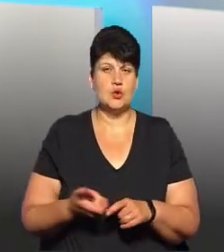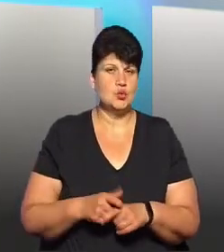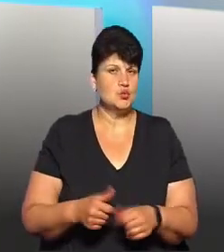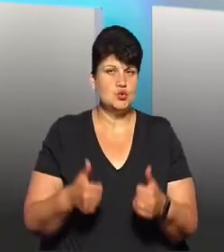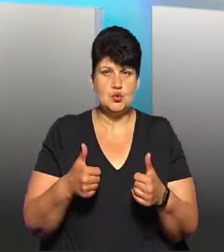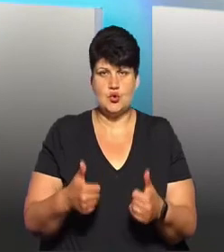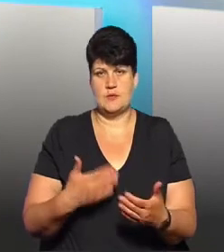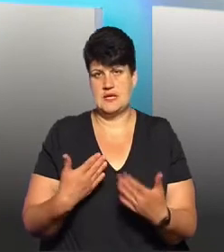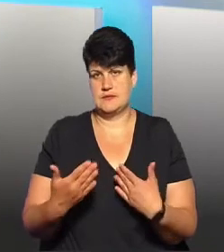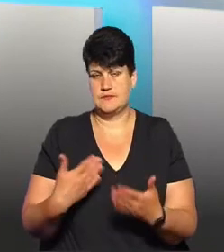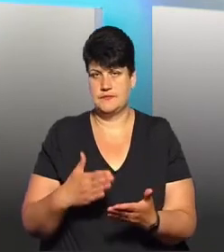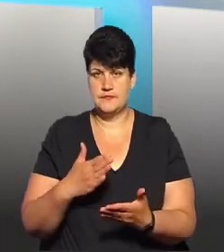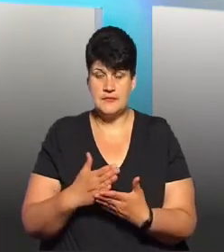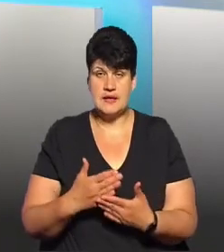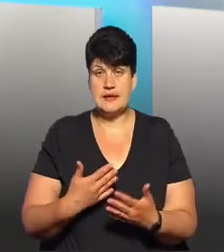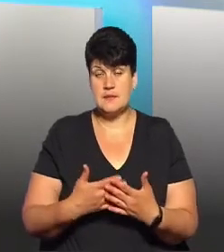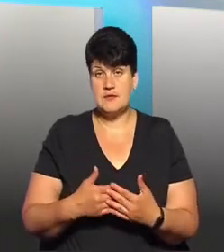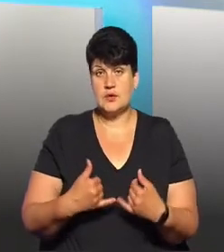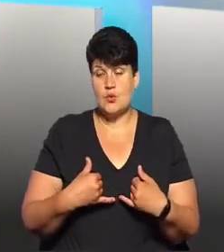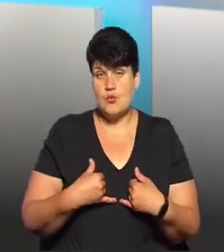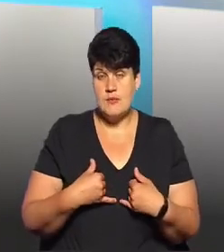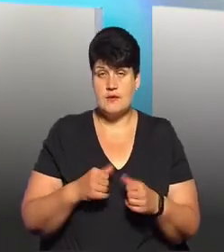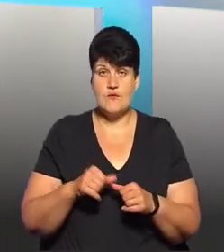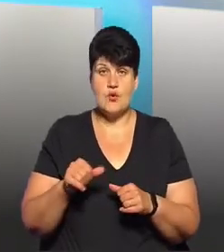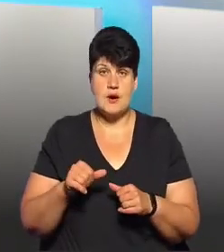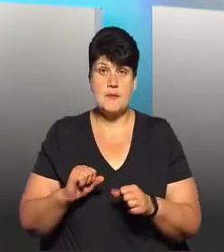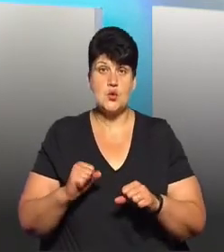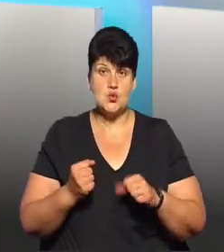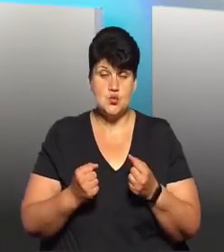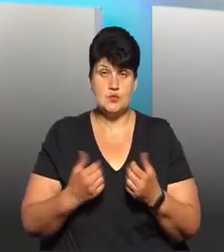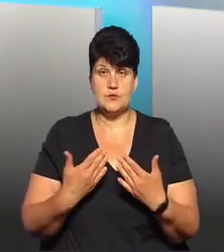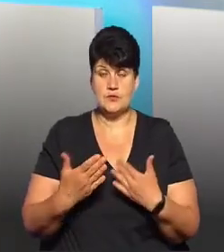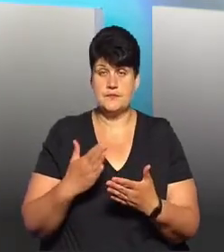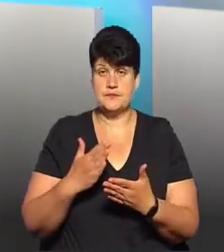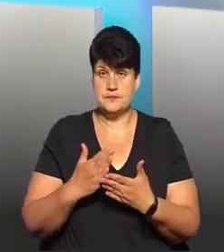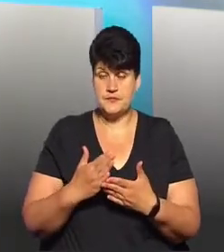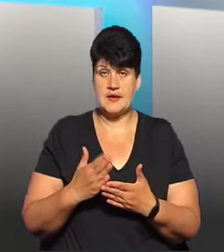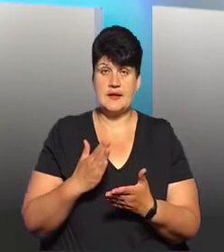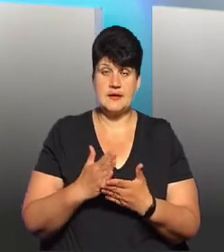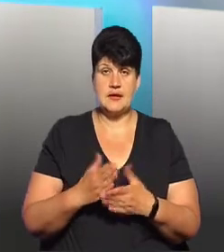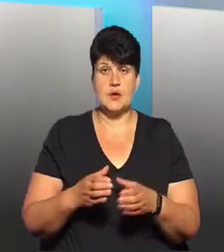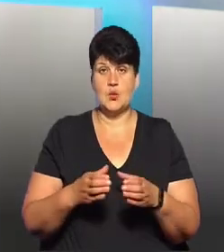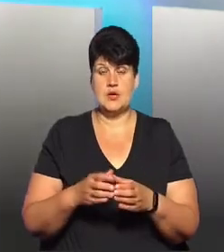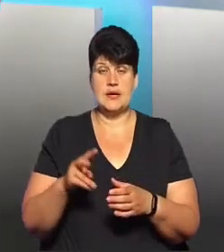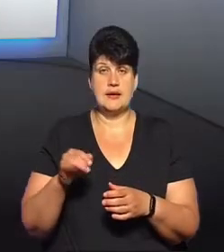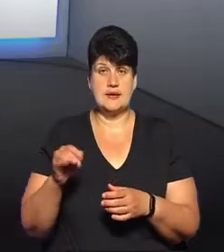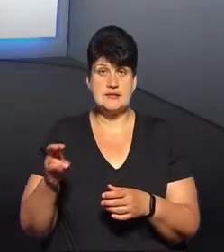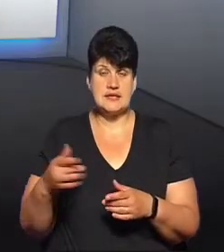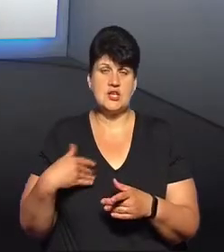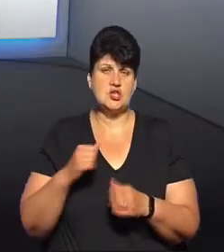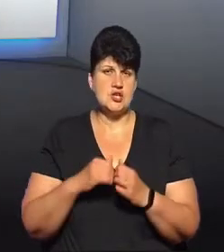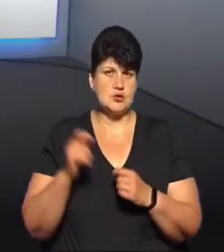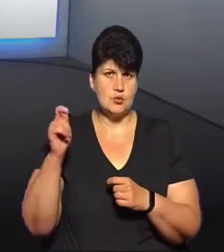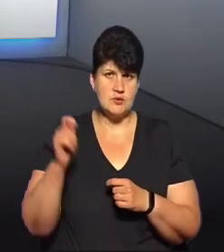спілкуюся, і, напевно, в мене навіть в деякій мірі дружні стосунки є, зокрема гурт Елізіум, який дуже часто заїжджав до нас на фестиваль ще